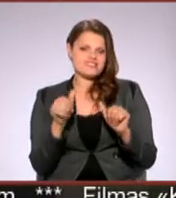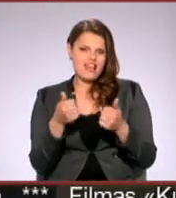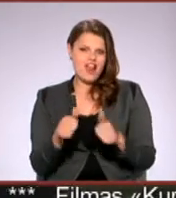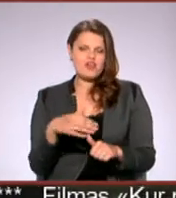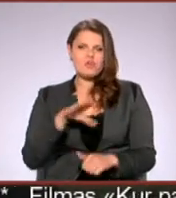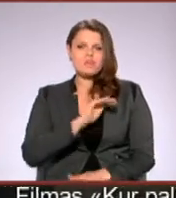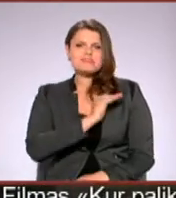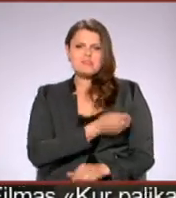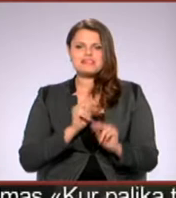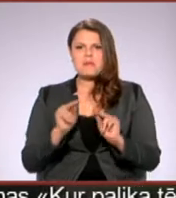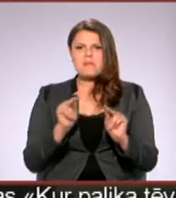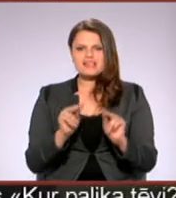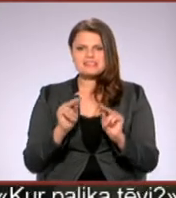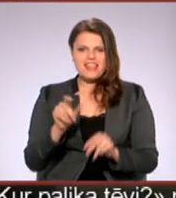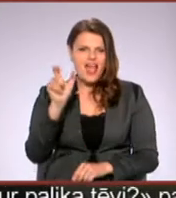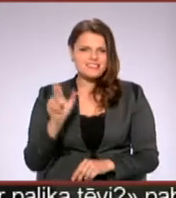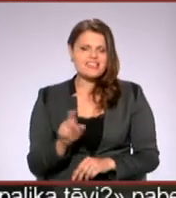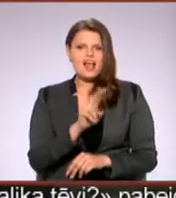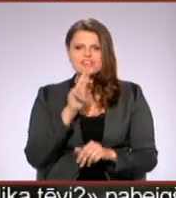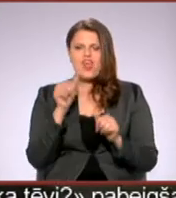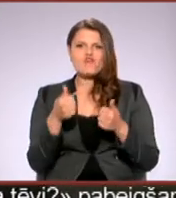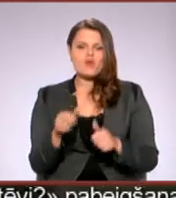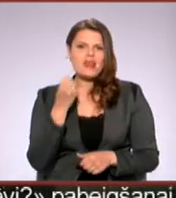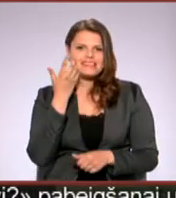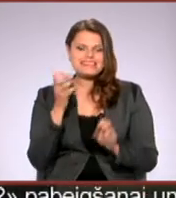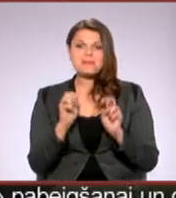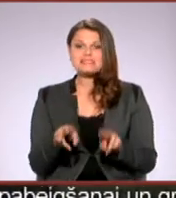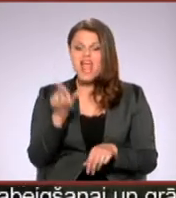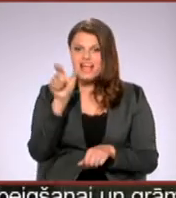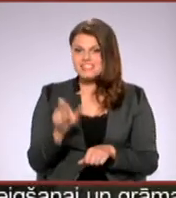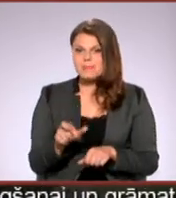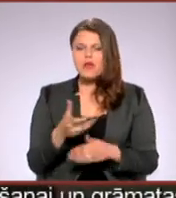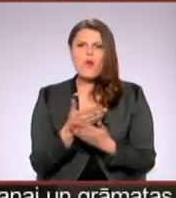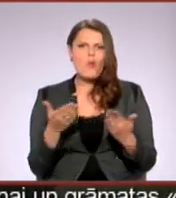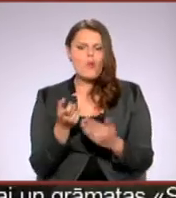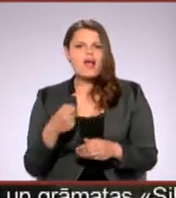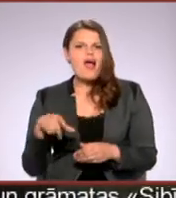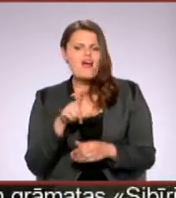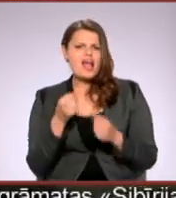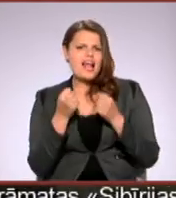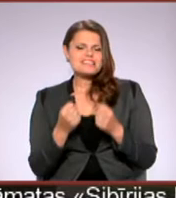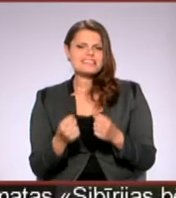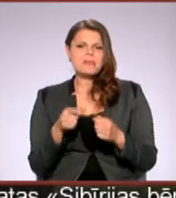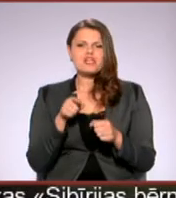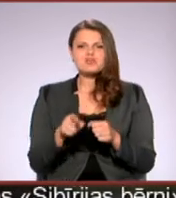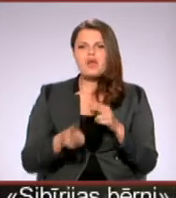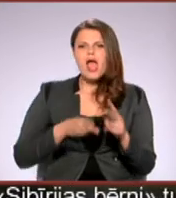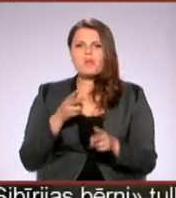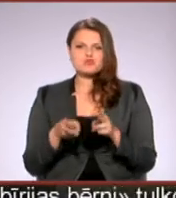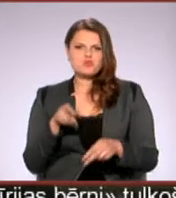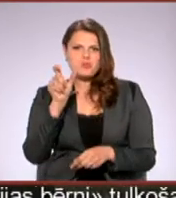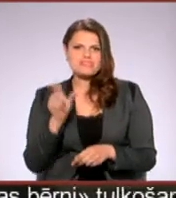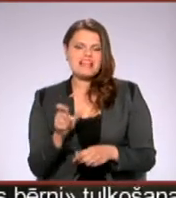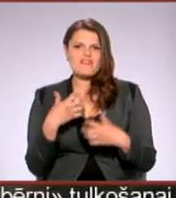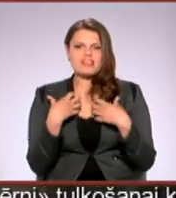spēcīgs pasniedzēja treneri, kas ir neformālās izglītības eksperte, kura vairāk tā stiprina šo emocionālo un